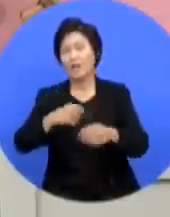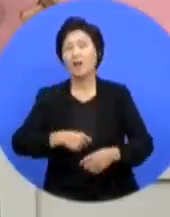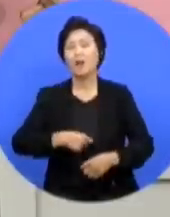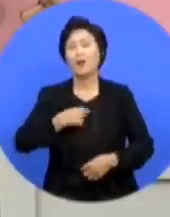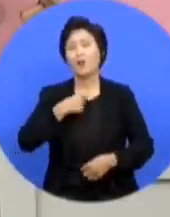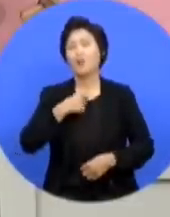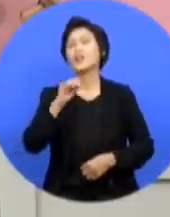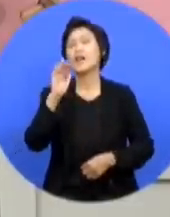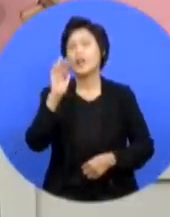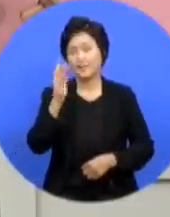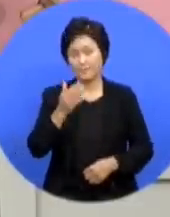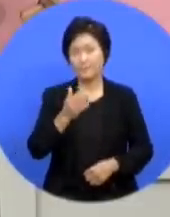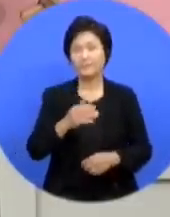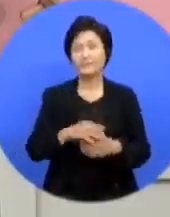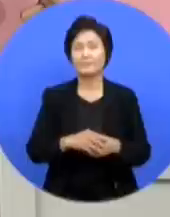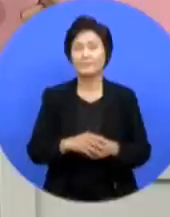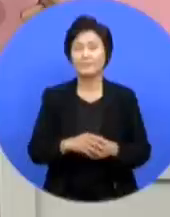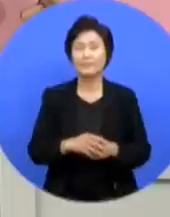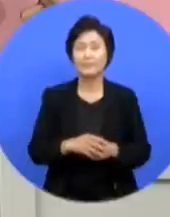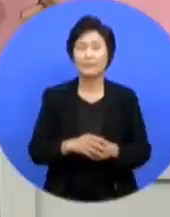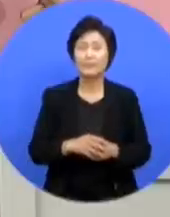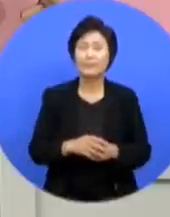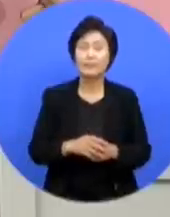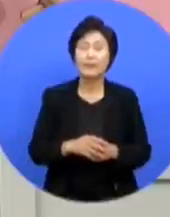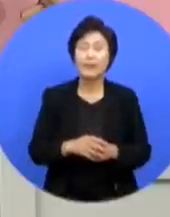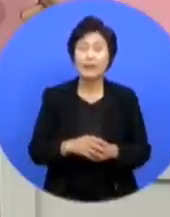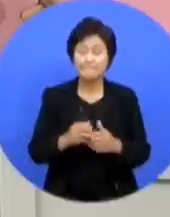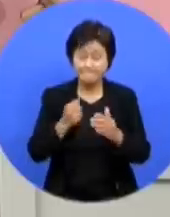앞에서 우리 좀 의를 좀 만들자. 그렇게 해서